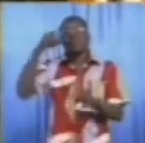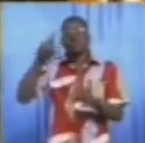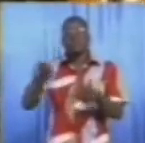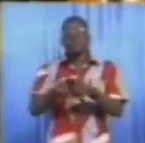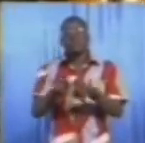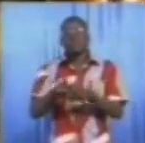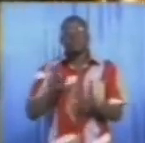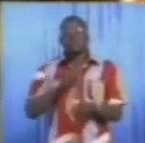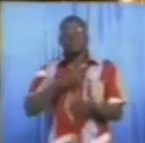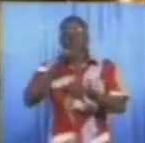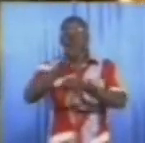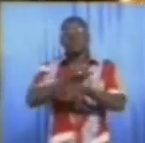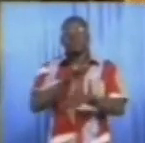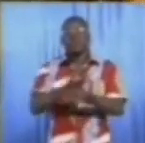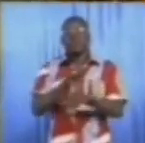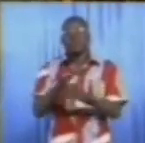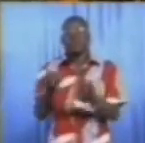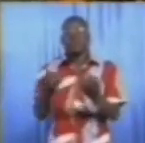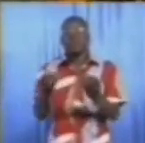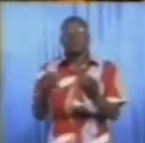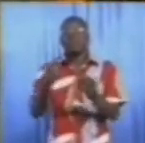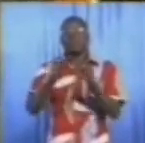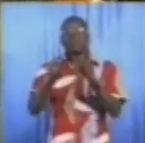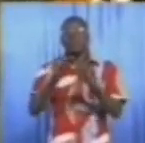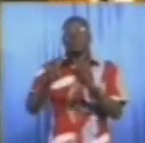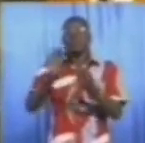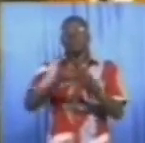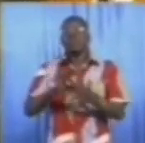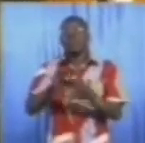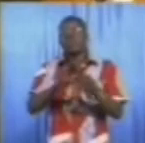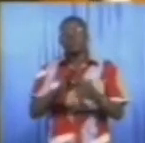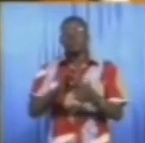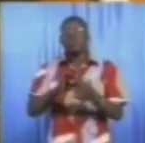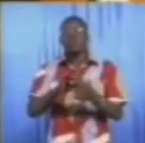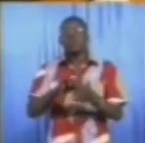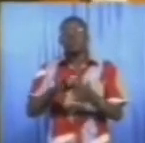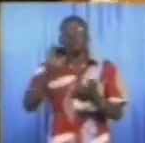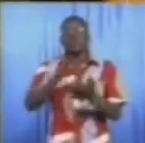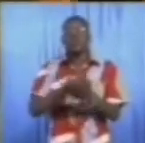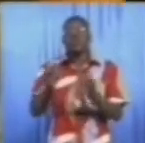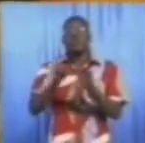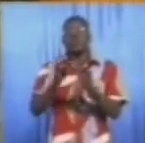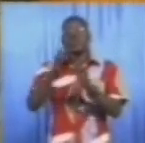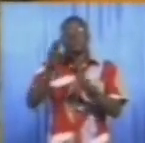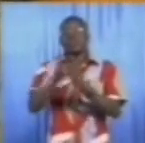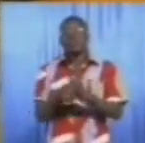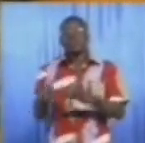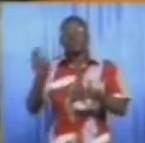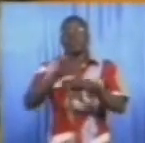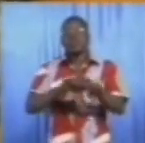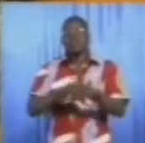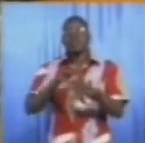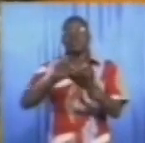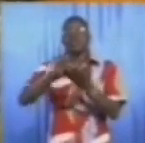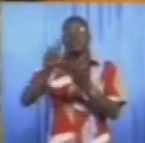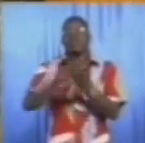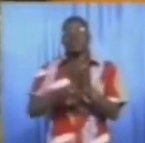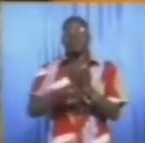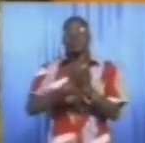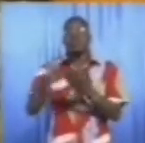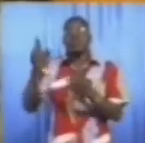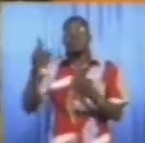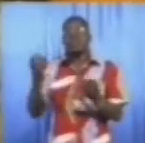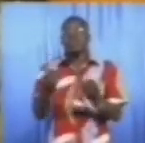devait travailler beaucoup. Au niveau de la coopération bilatérale, c'est également, on devait mettre notre énergie, notre